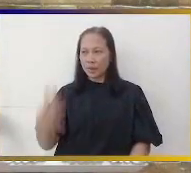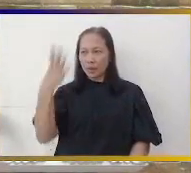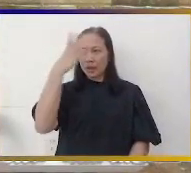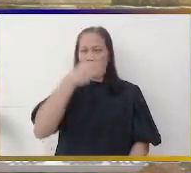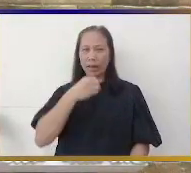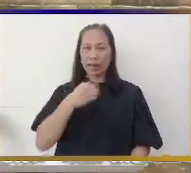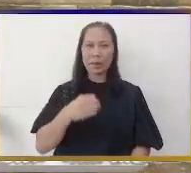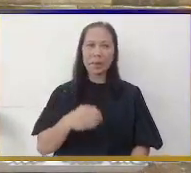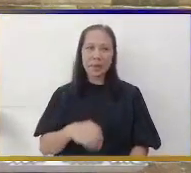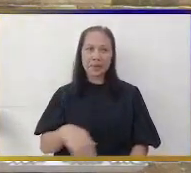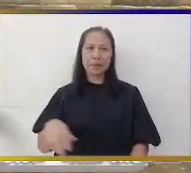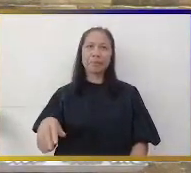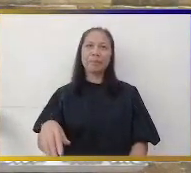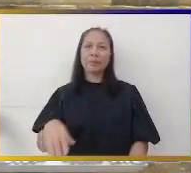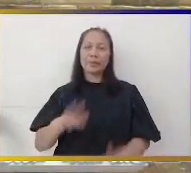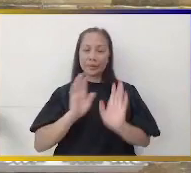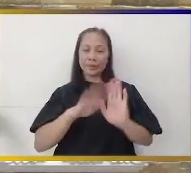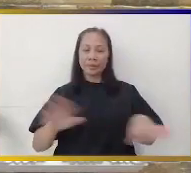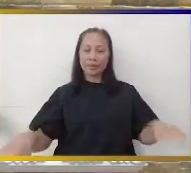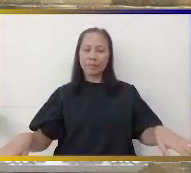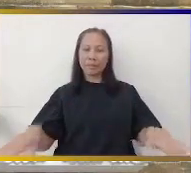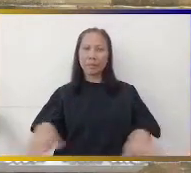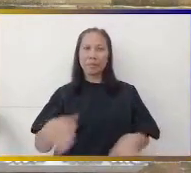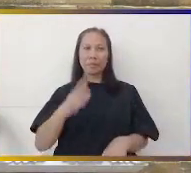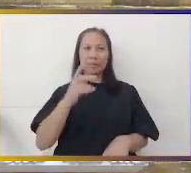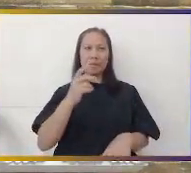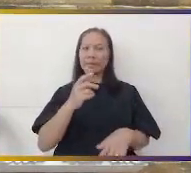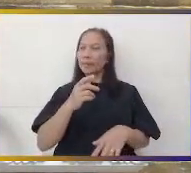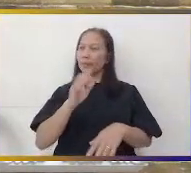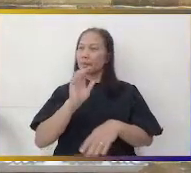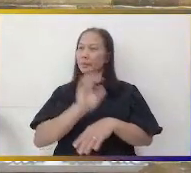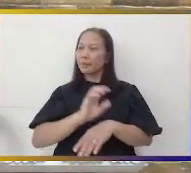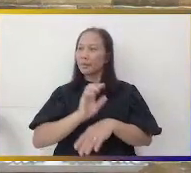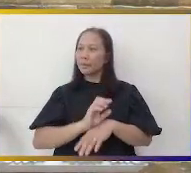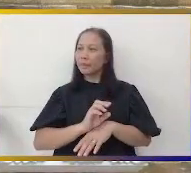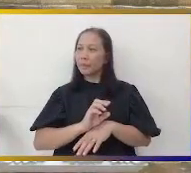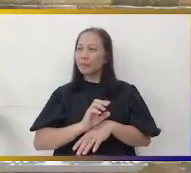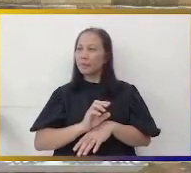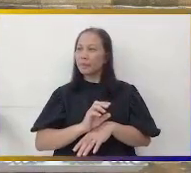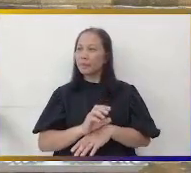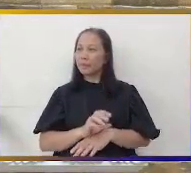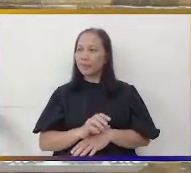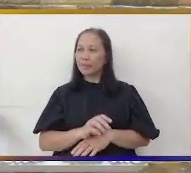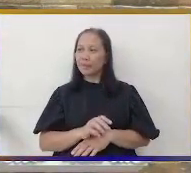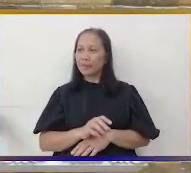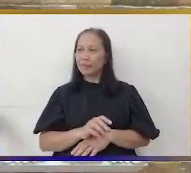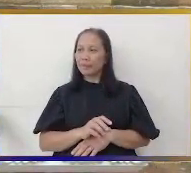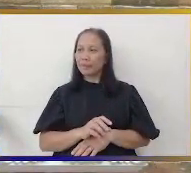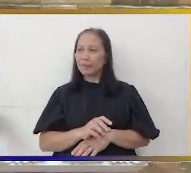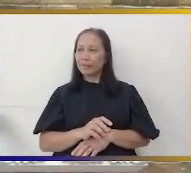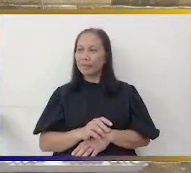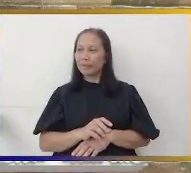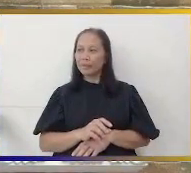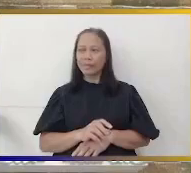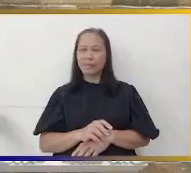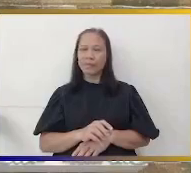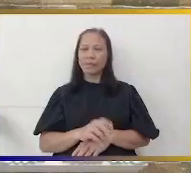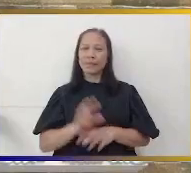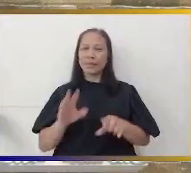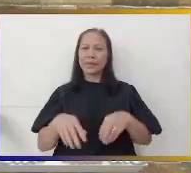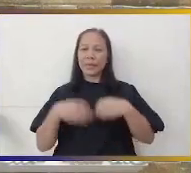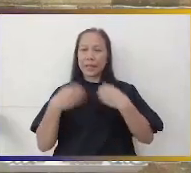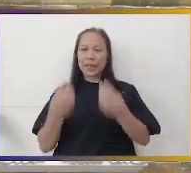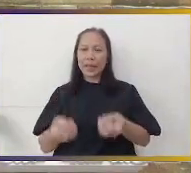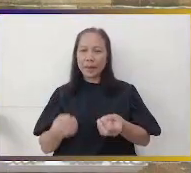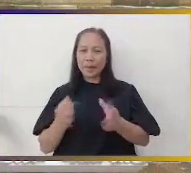sa schooler tayo dito dadaan ni piso wala nagbibiruan nga kami kahapon sa ashers and security dahil